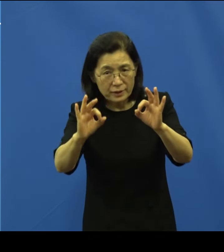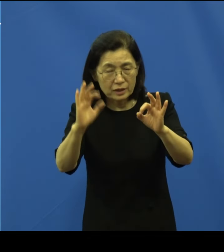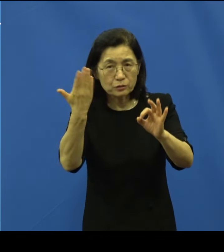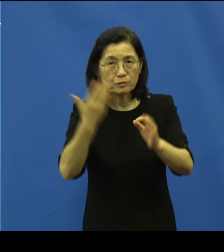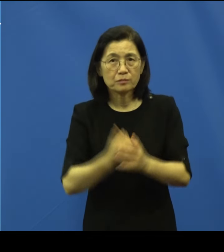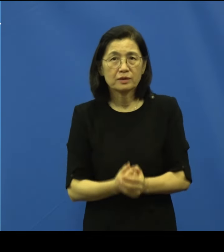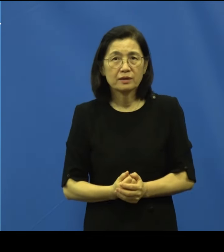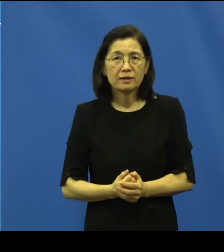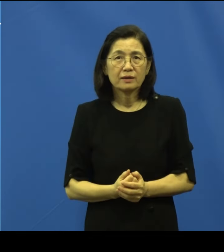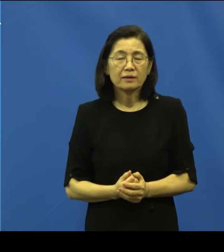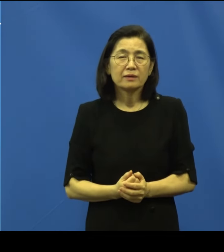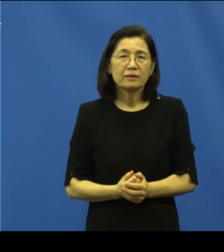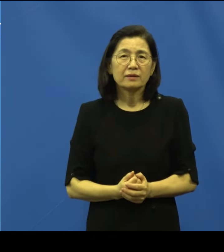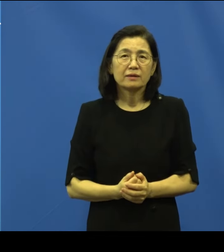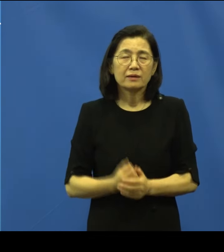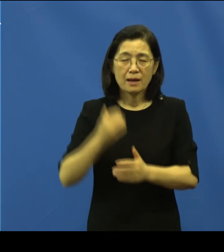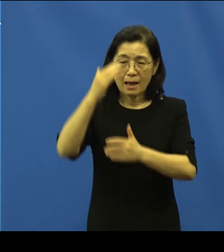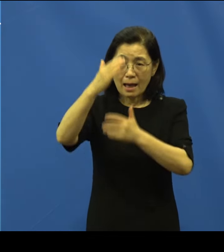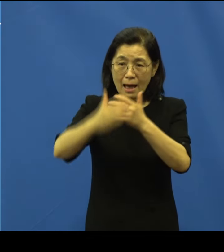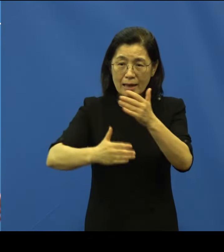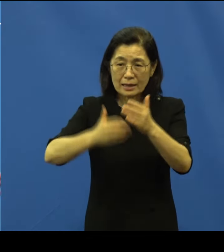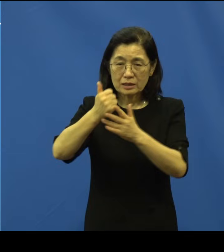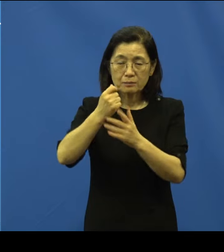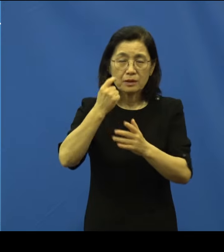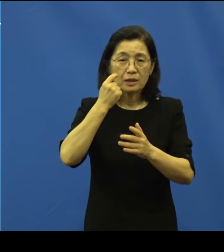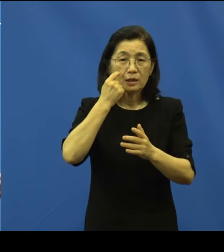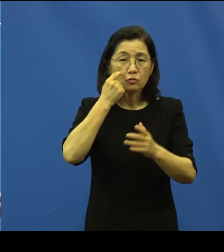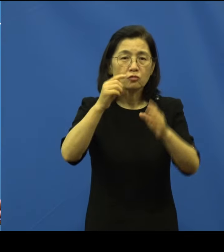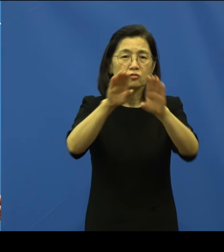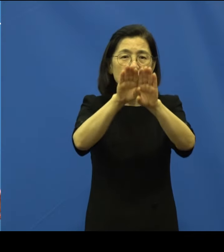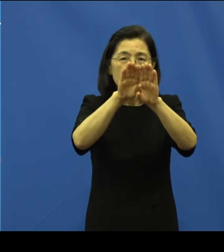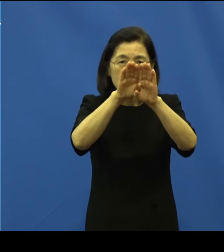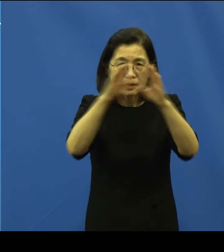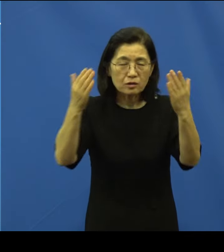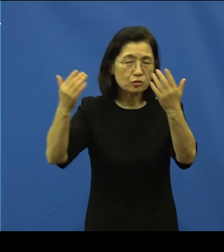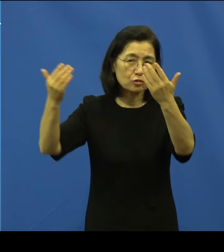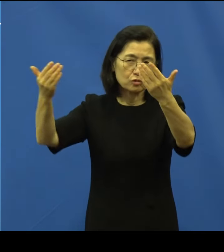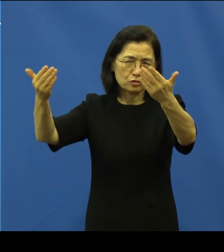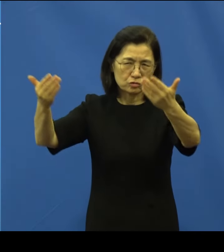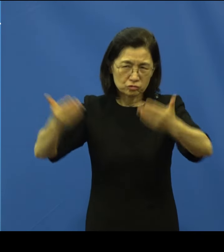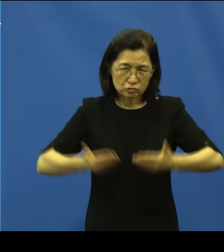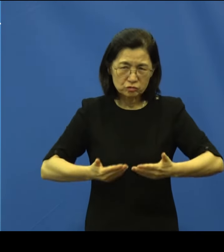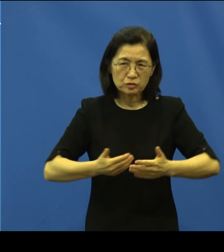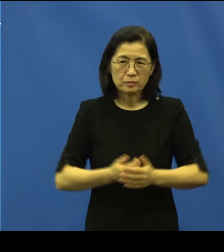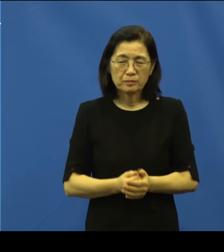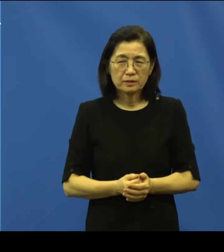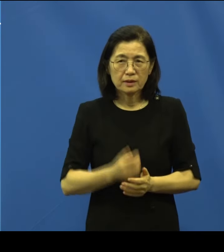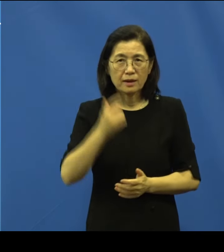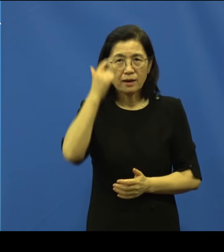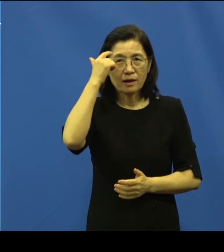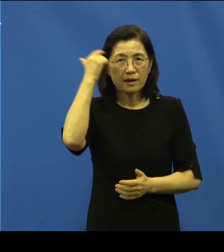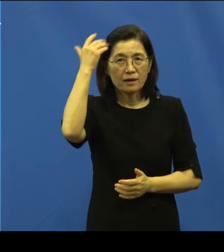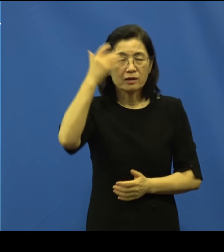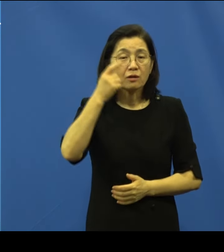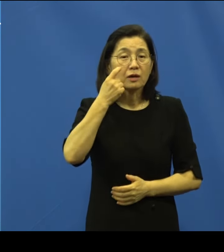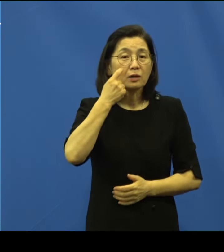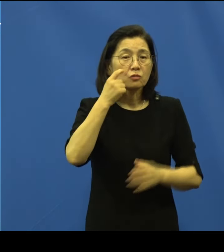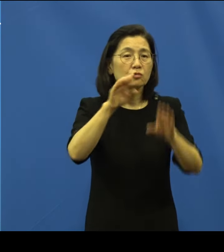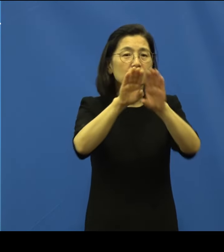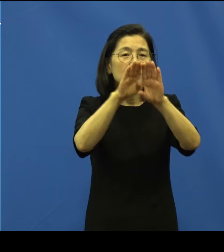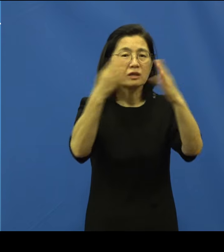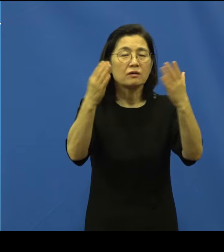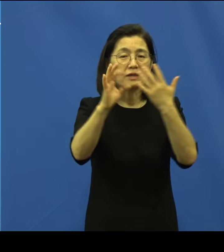하나님의 눈을 열어주셔야 합니다. 상황이 안 바뀌어도 됩니다. 눈이 열리면 됩니다. 눈이 열리면 뭘 하는